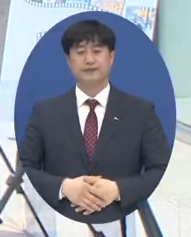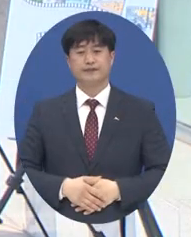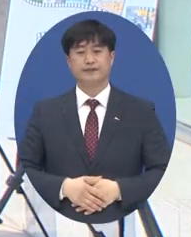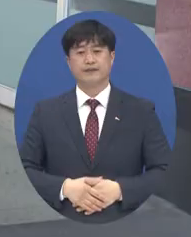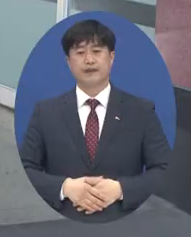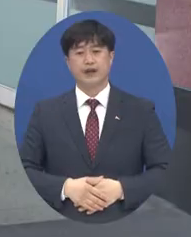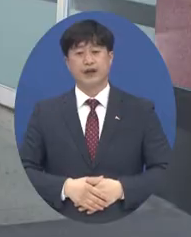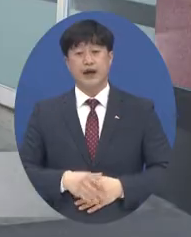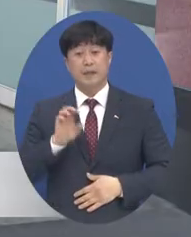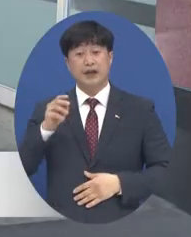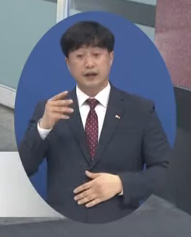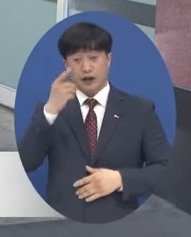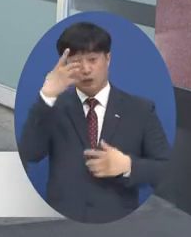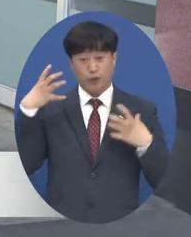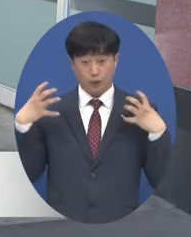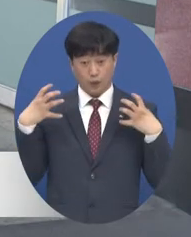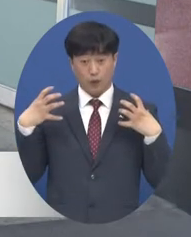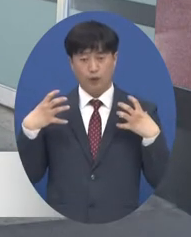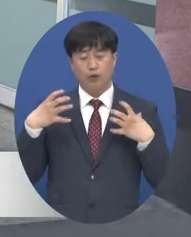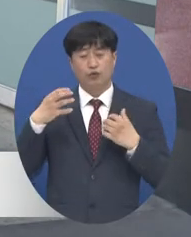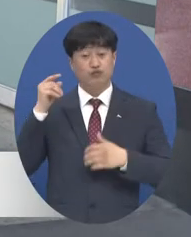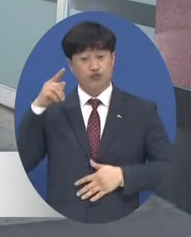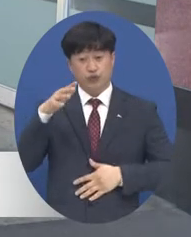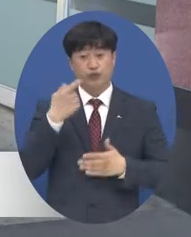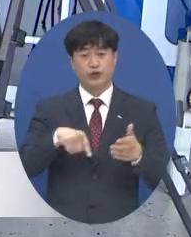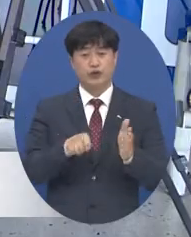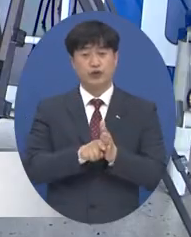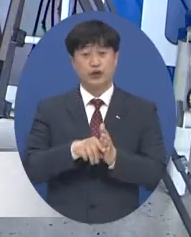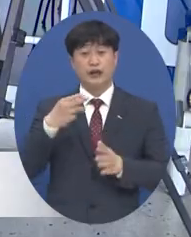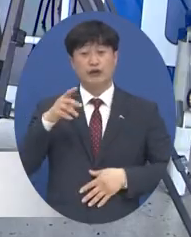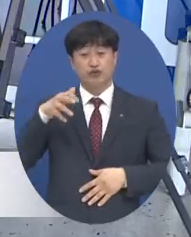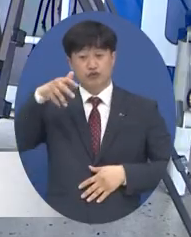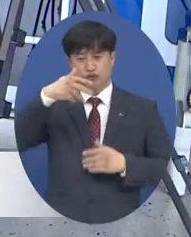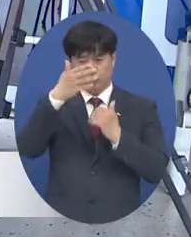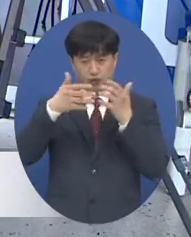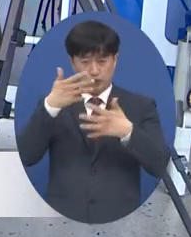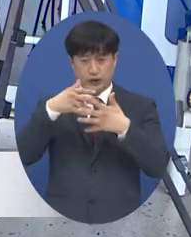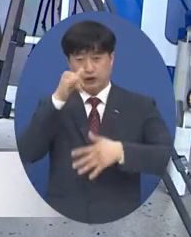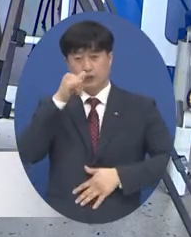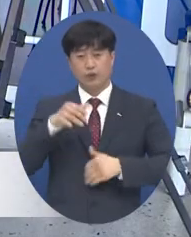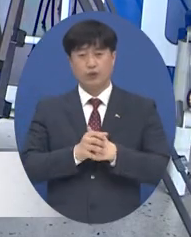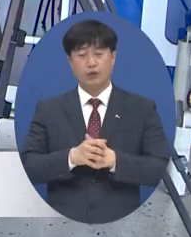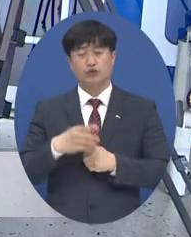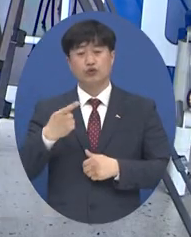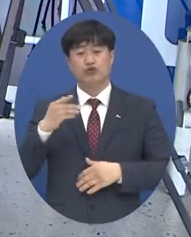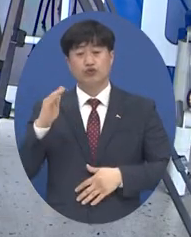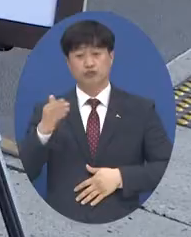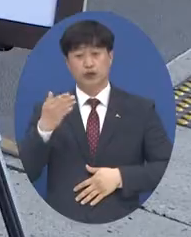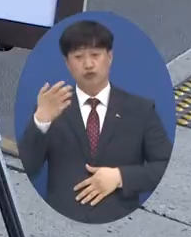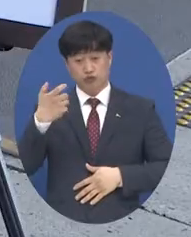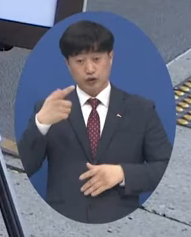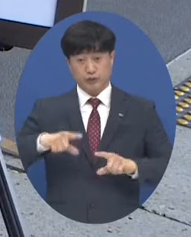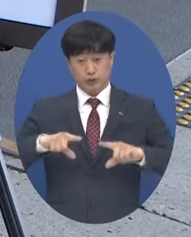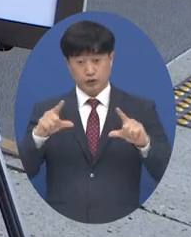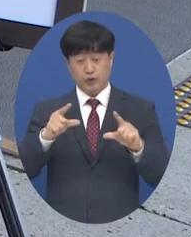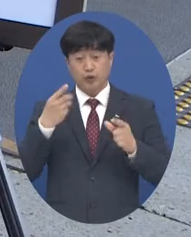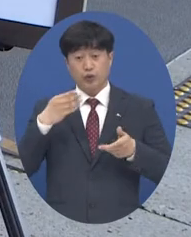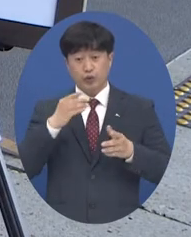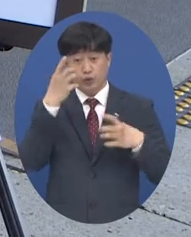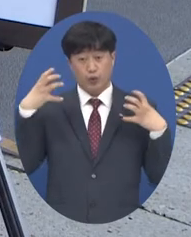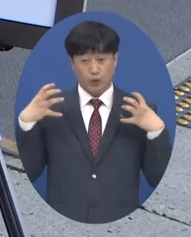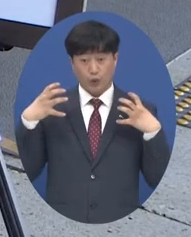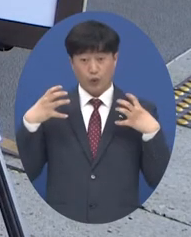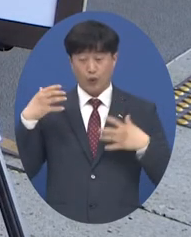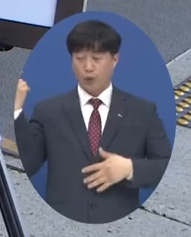싶었습니다. 팔달 청사 시대를 추억할 수 있도록 다큐멘터리 영상물이 준비되어 있고, 1960년대 경기도청을 배경으로